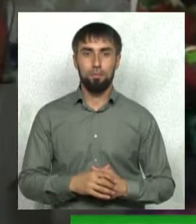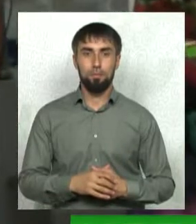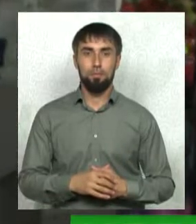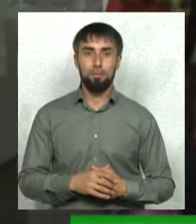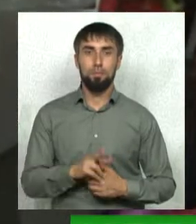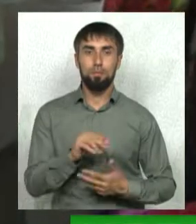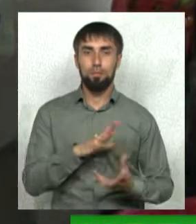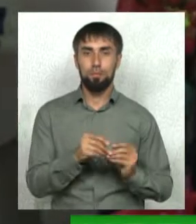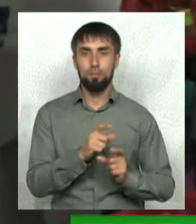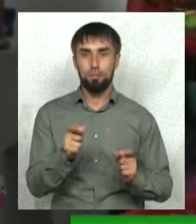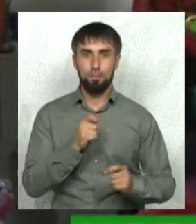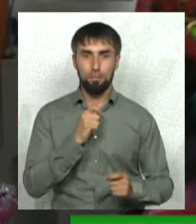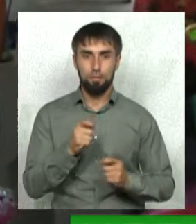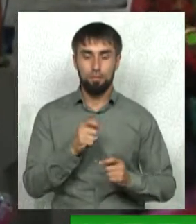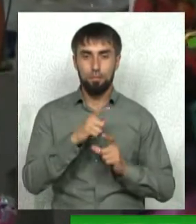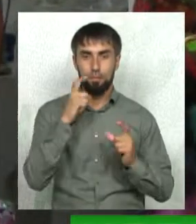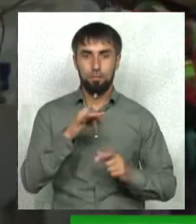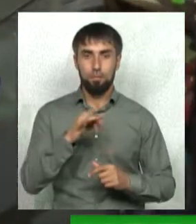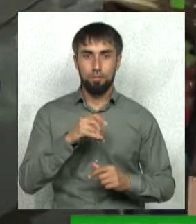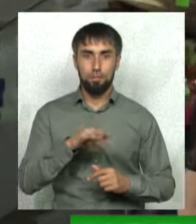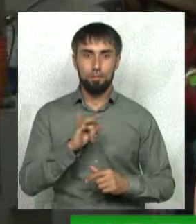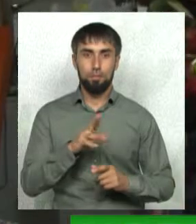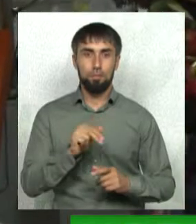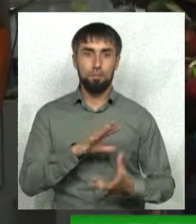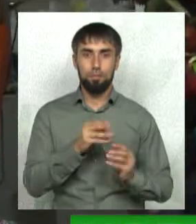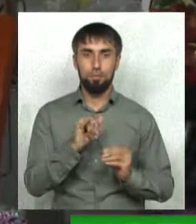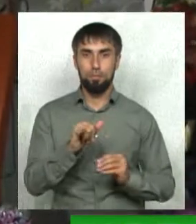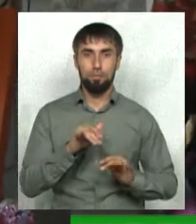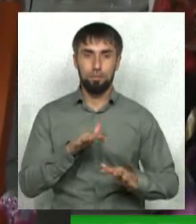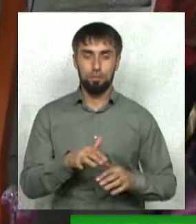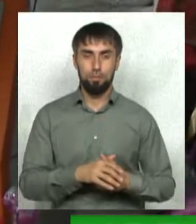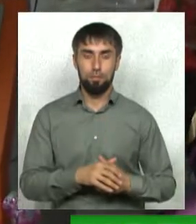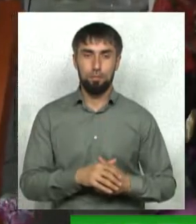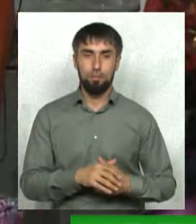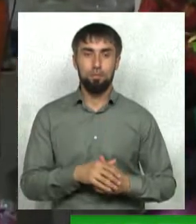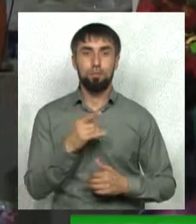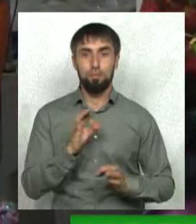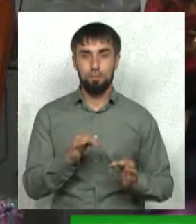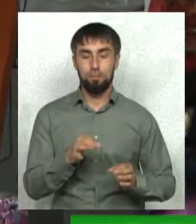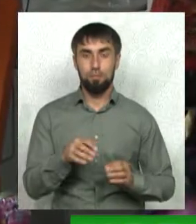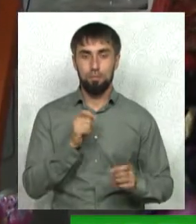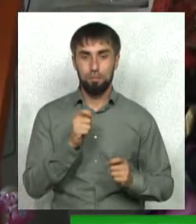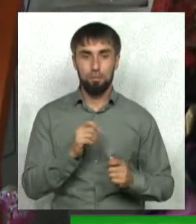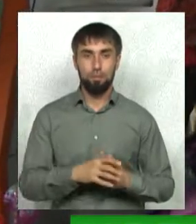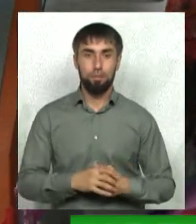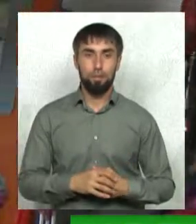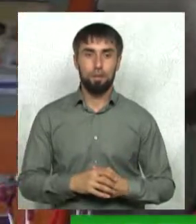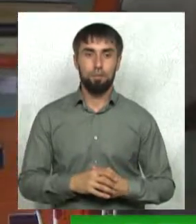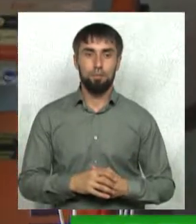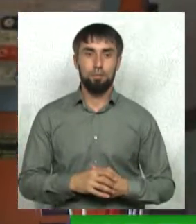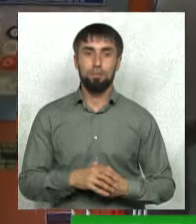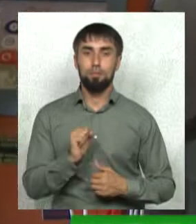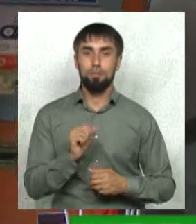Как вообще люди соблюдают масочный режим? Как вообще его дела обстоят? Ничего соблюдают, нормально